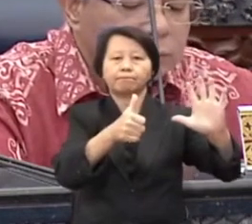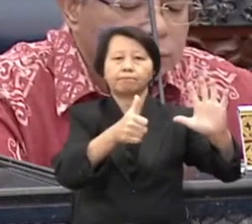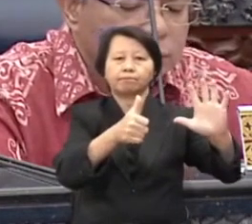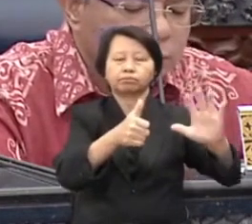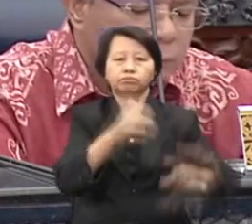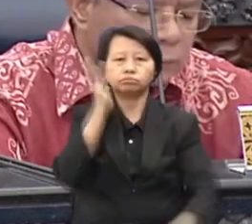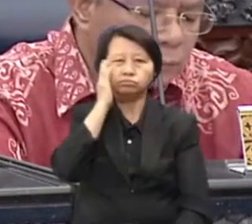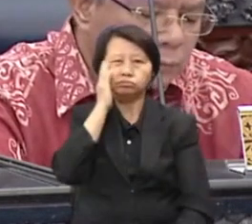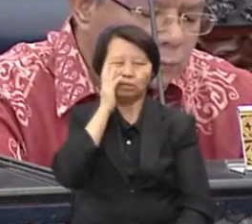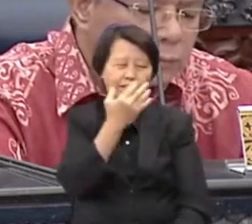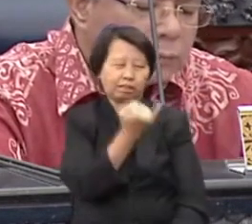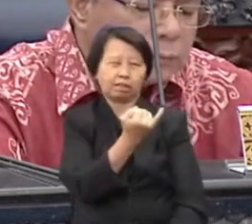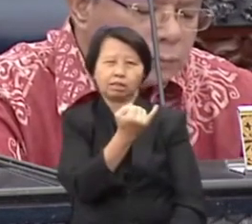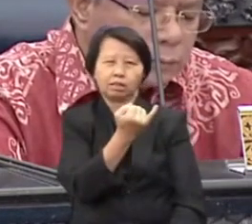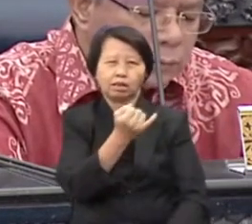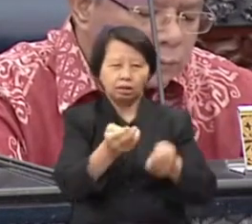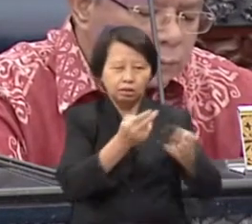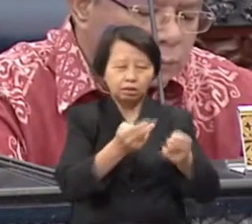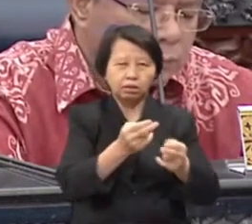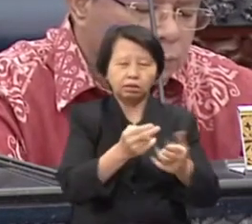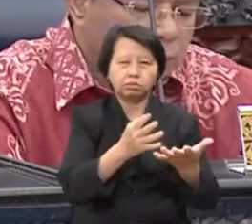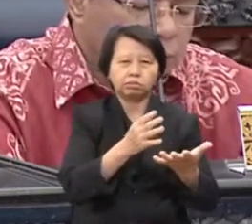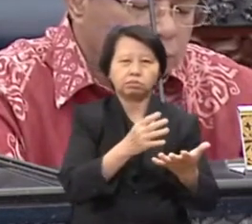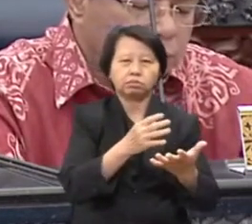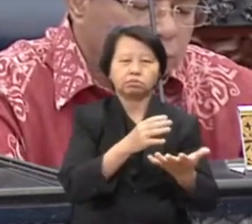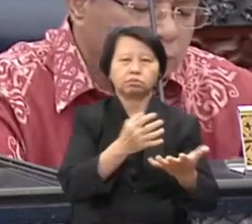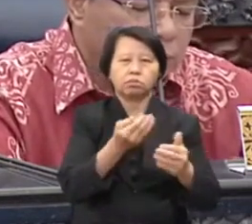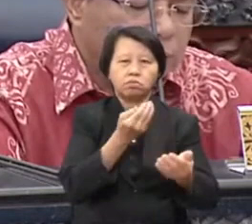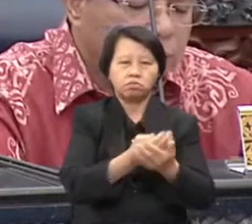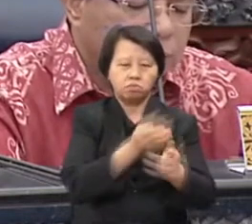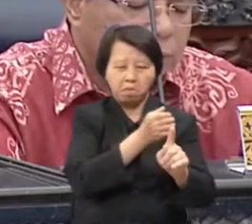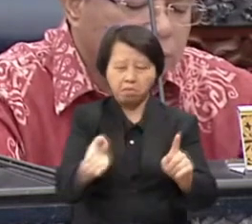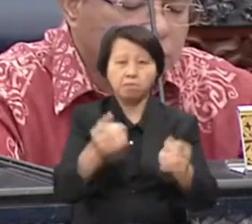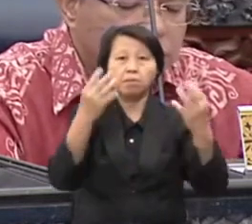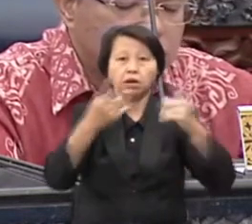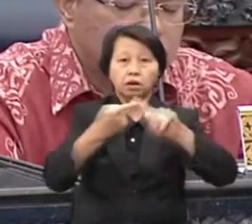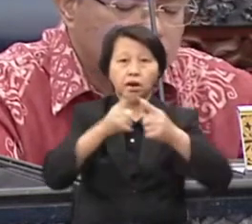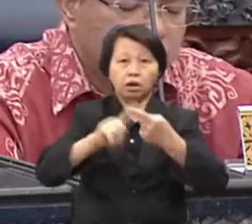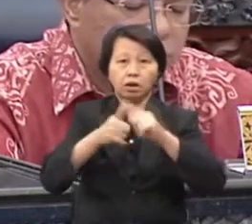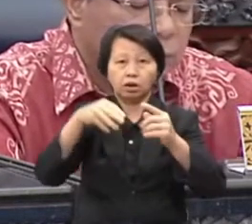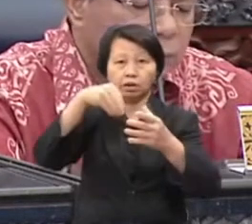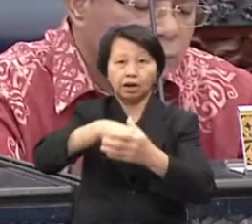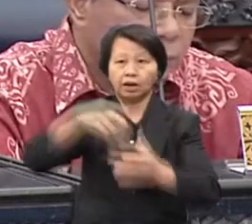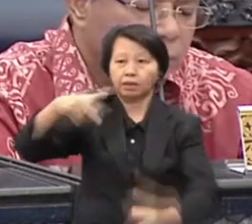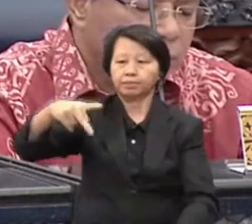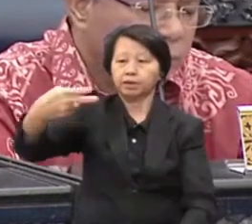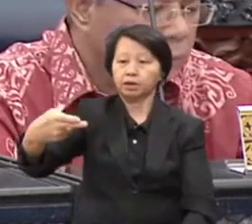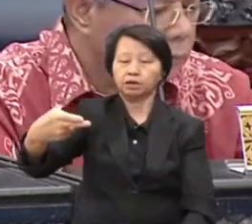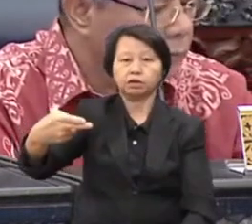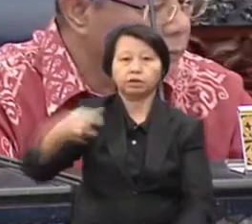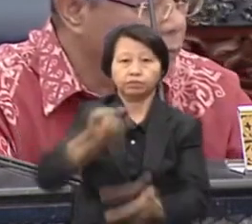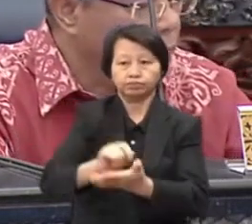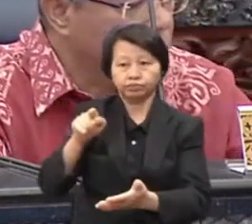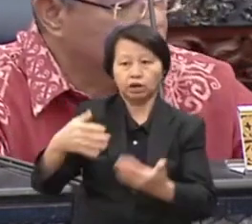menyadari kesan buruk akibat pemusatan kuasa ini ramai sahabat-sahabat kita dalam paketan harapan ketika itu